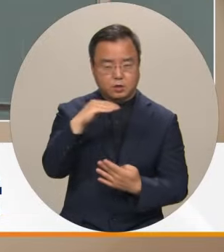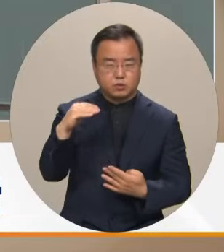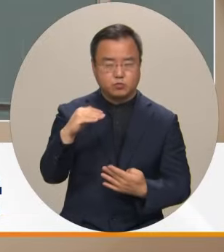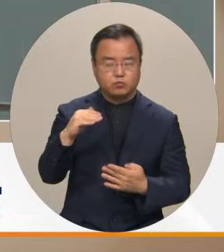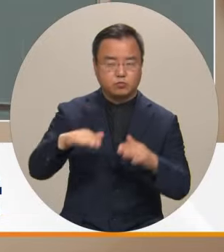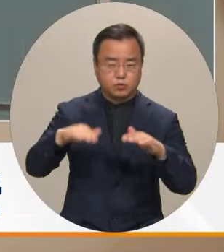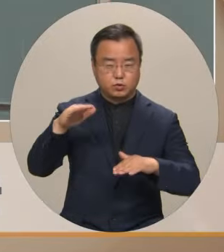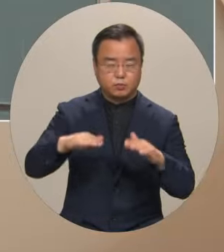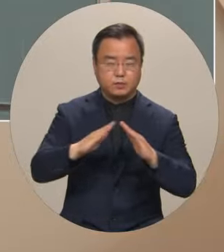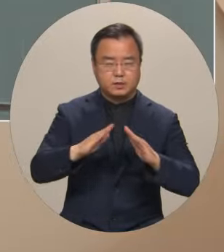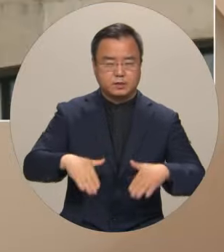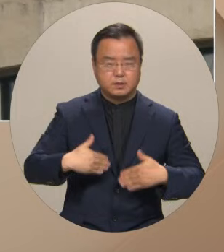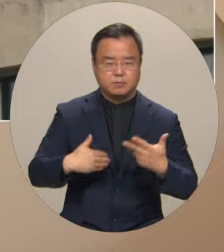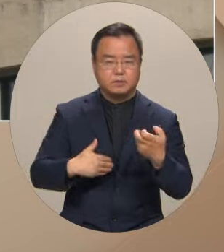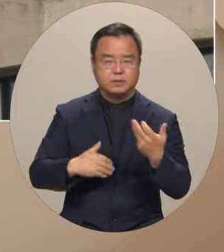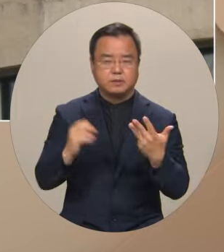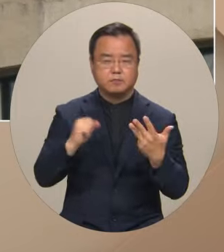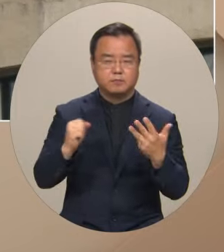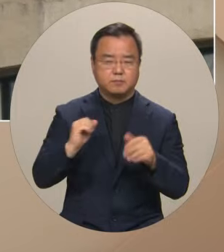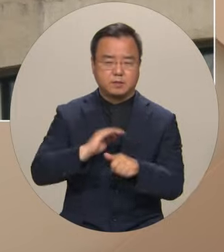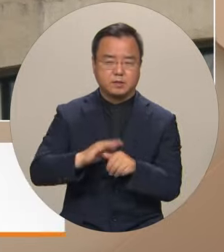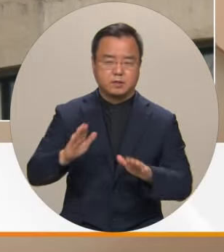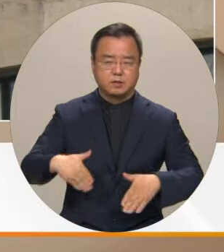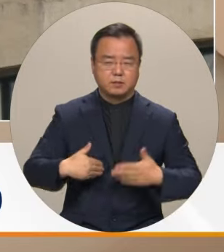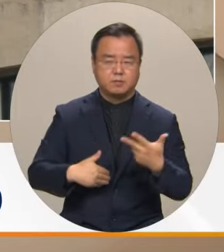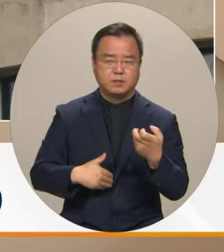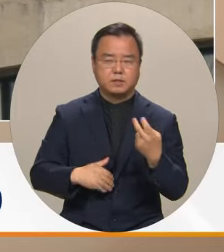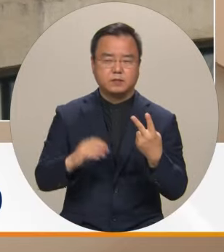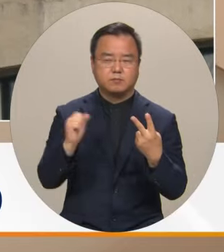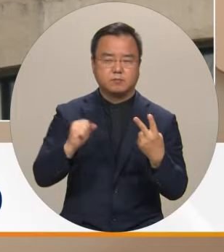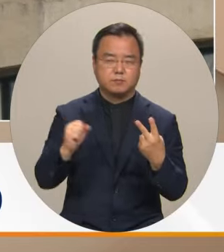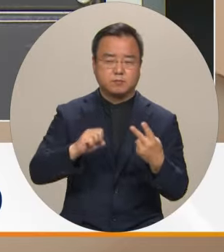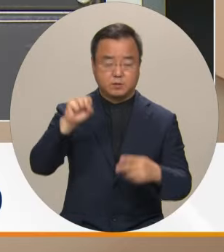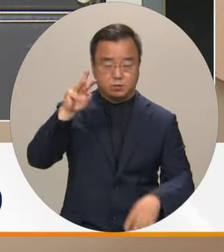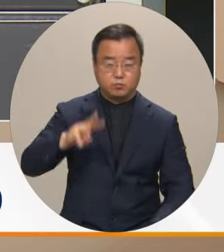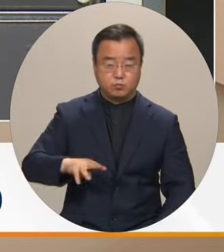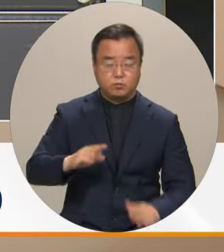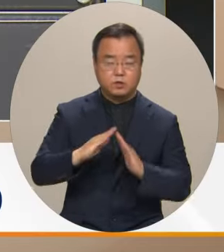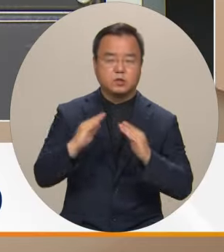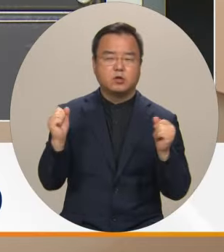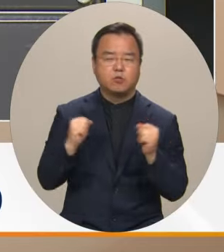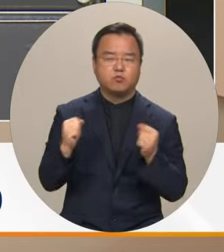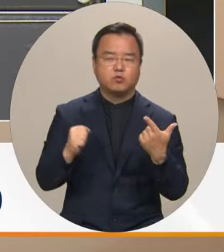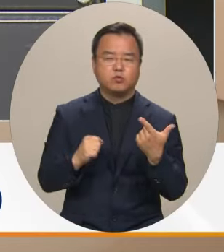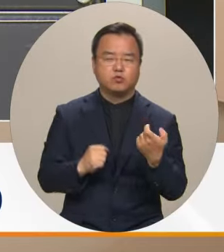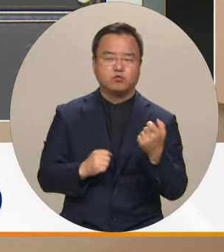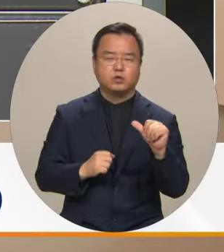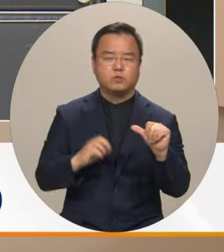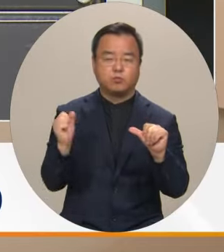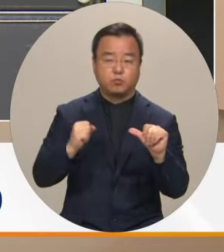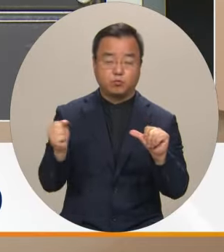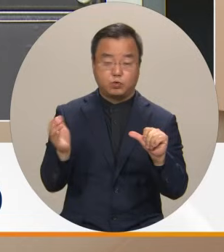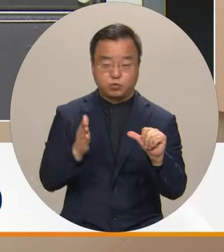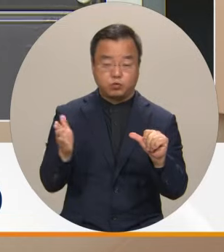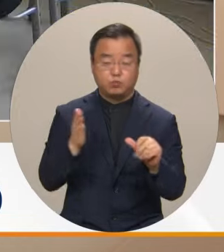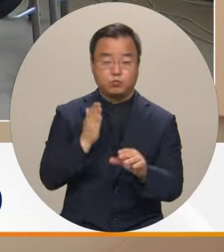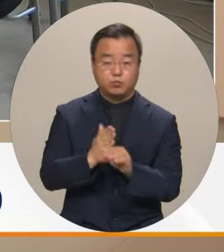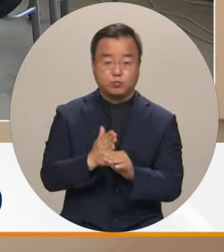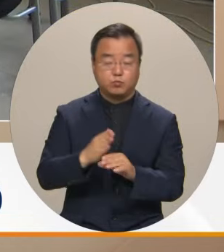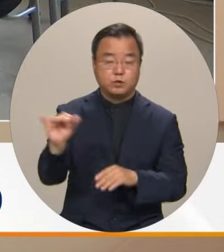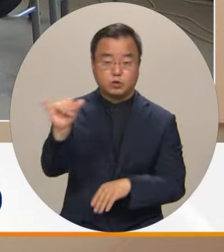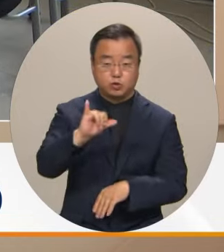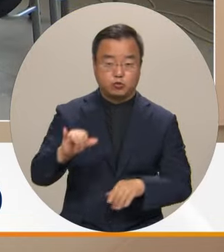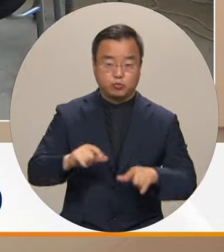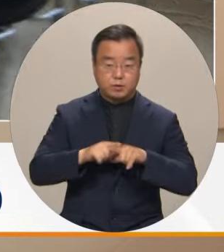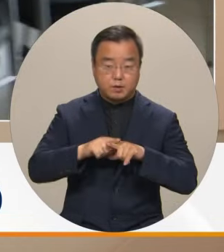전남이 78% 경남이 72% 광주와 전북이 65% 순으로 높았고 전국